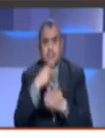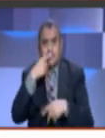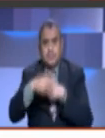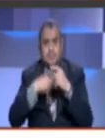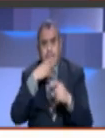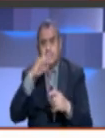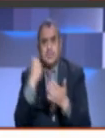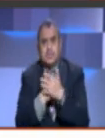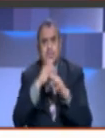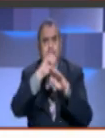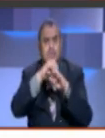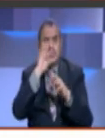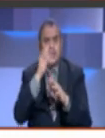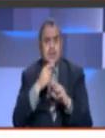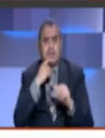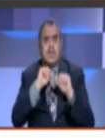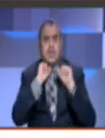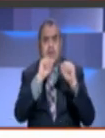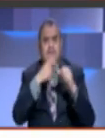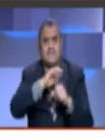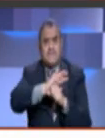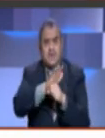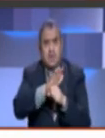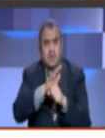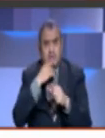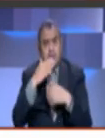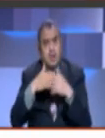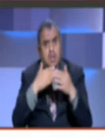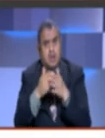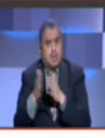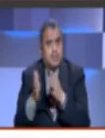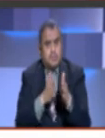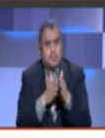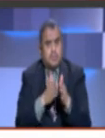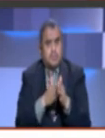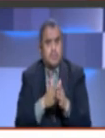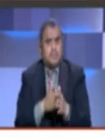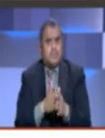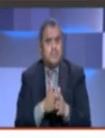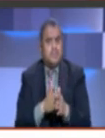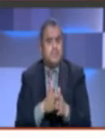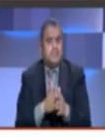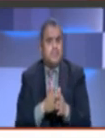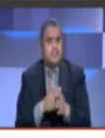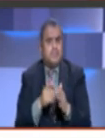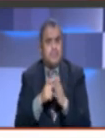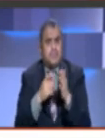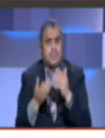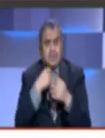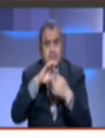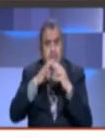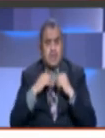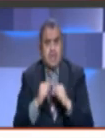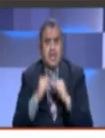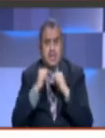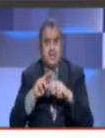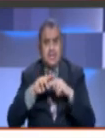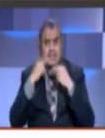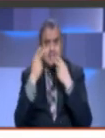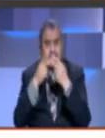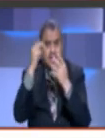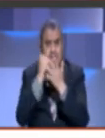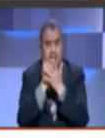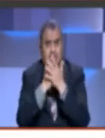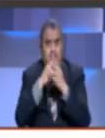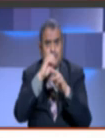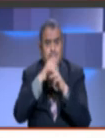أنه ده بيمنع من إصابة الفيروس، ملهاش علاقة. ولم تصدر منظمة الصحة العالمية مثل هذا التصريح